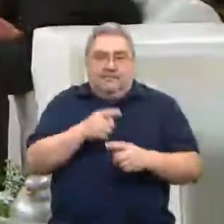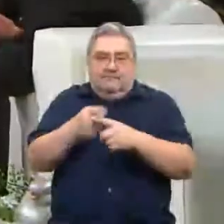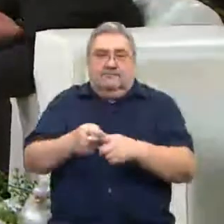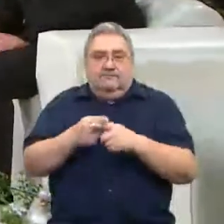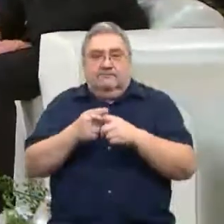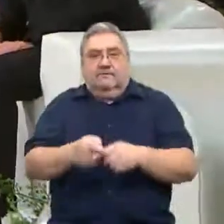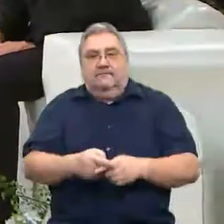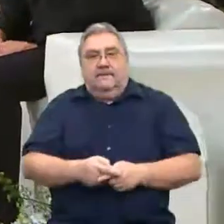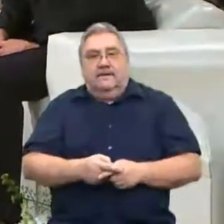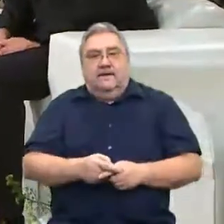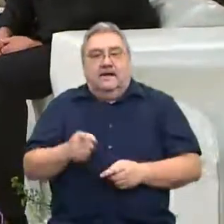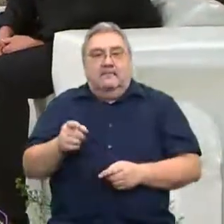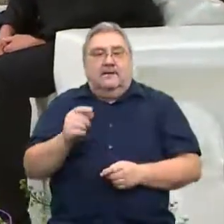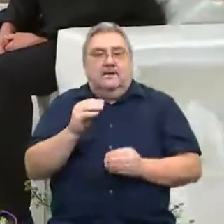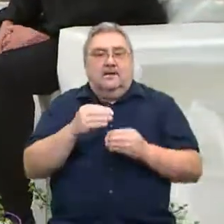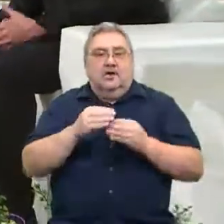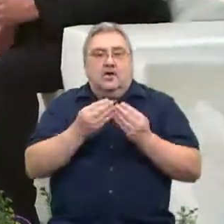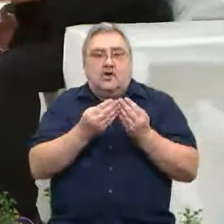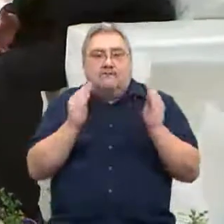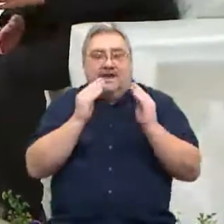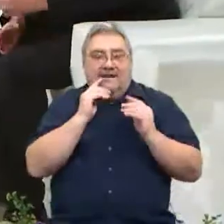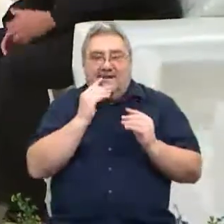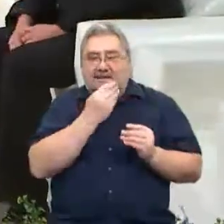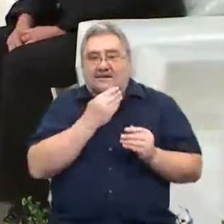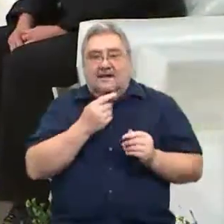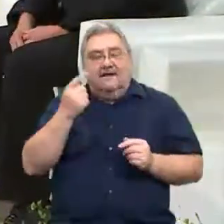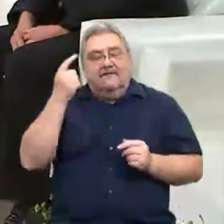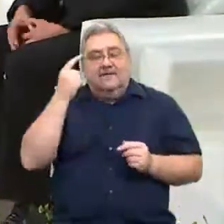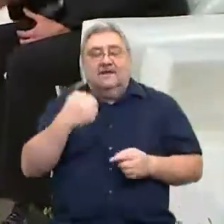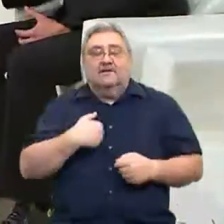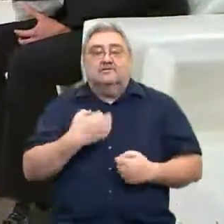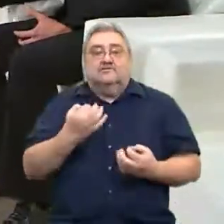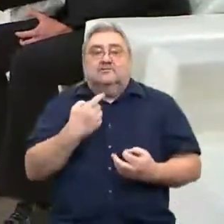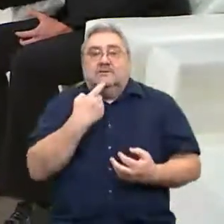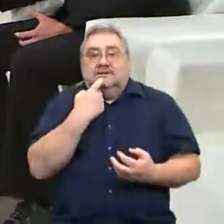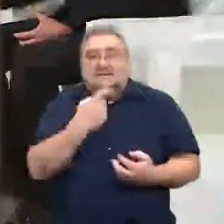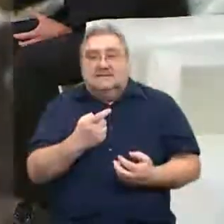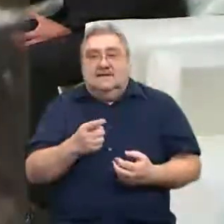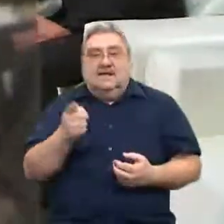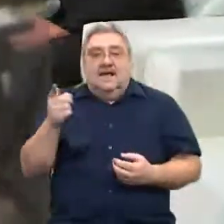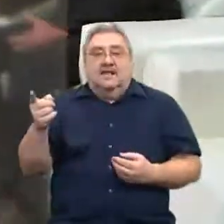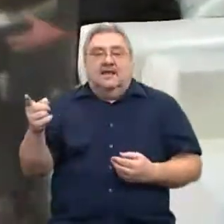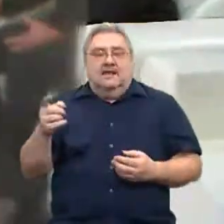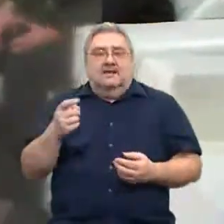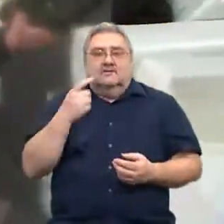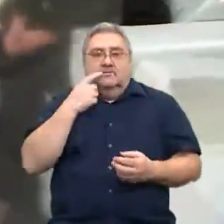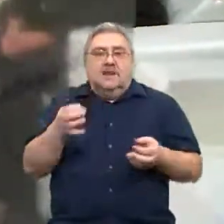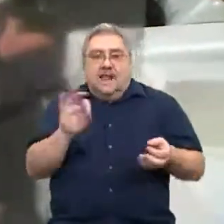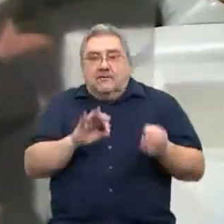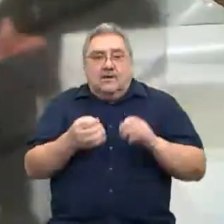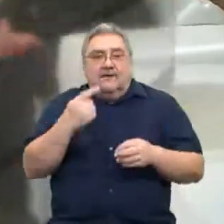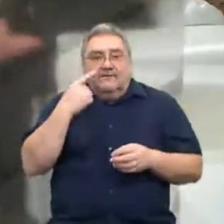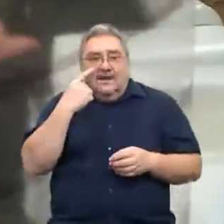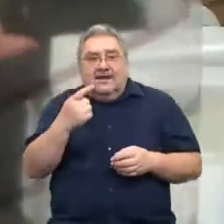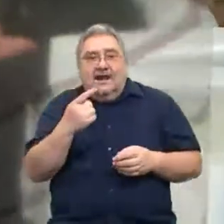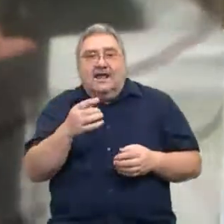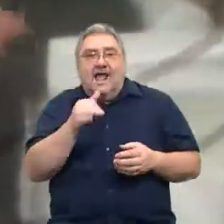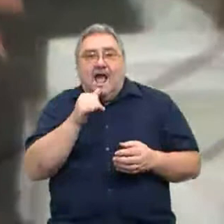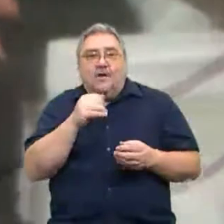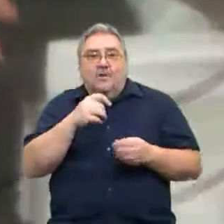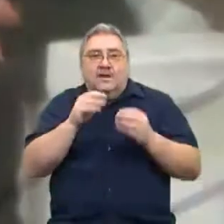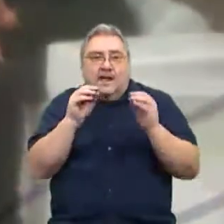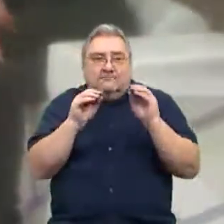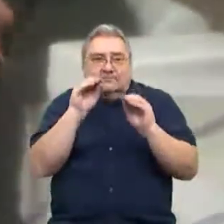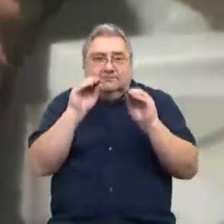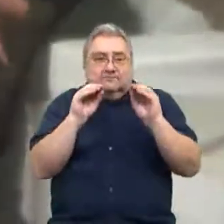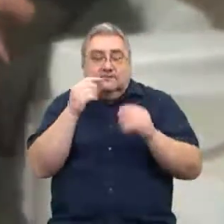rovnátkář nebo pardon ortodont věděl, co přesně po něm chci, a implantolog věděl přesně, kam chci zasadit ten